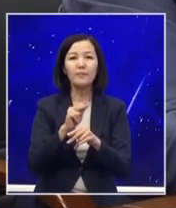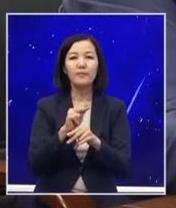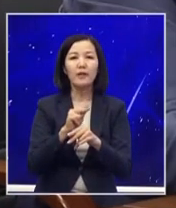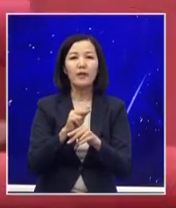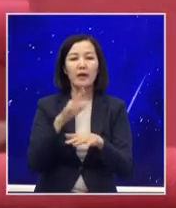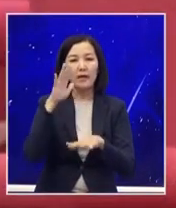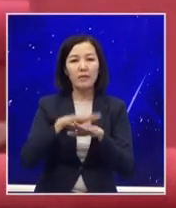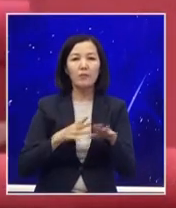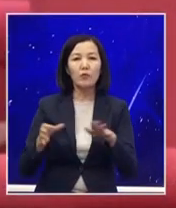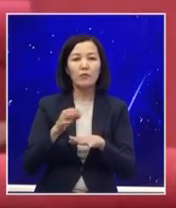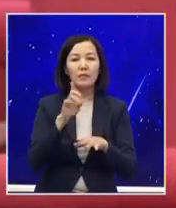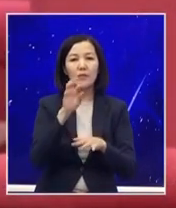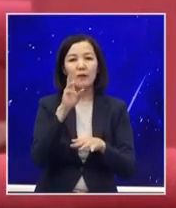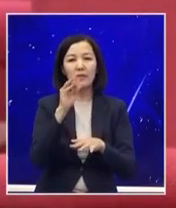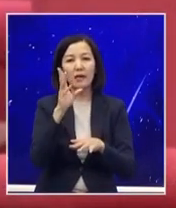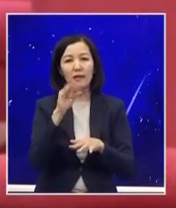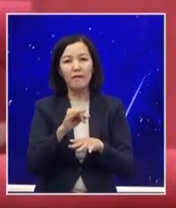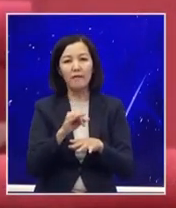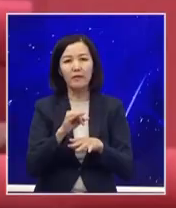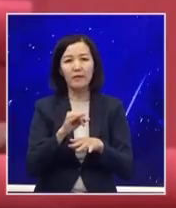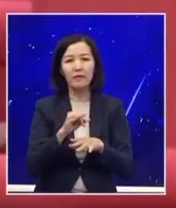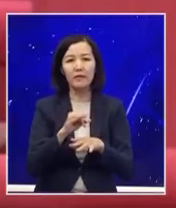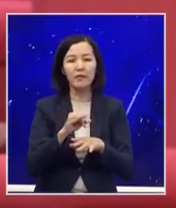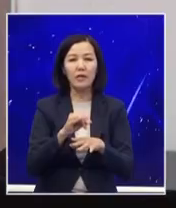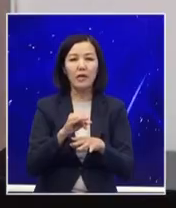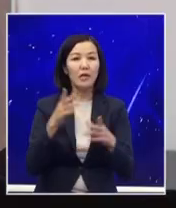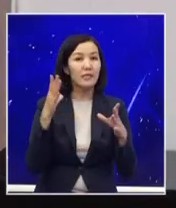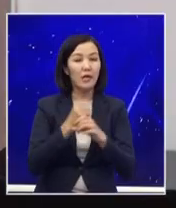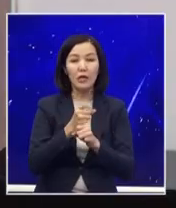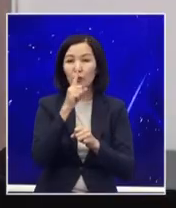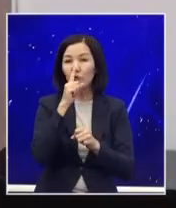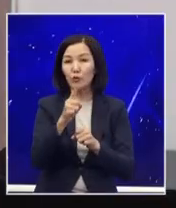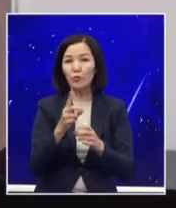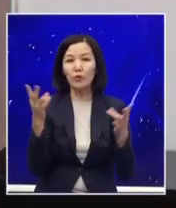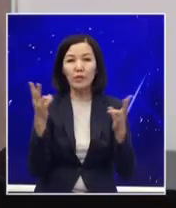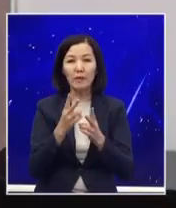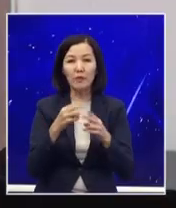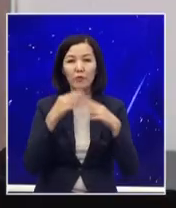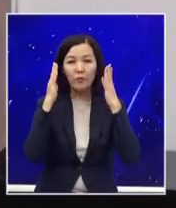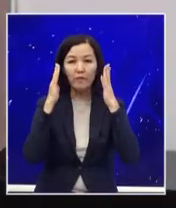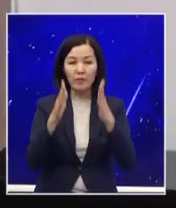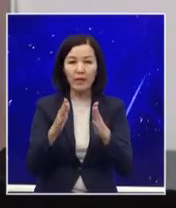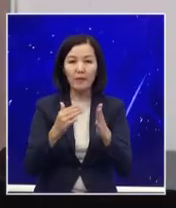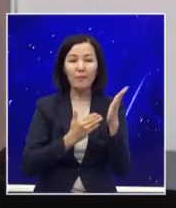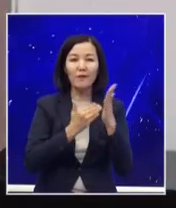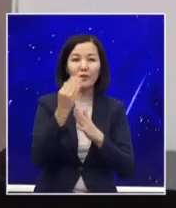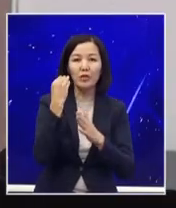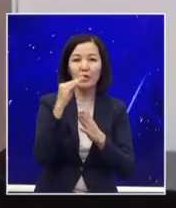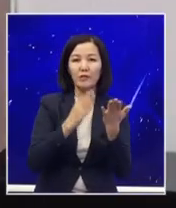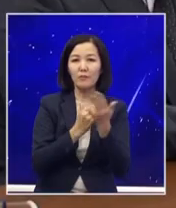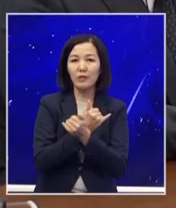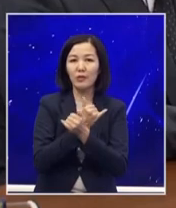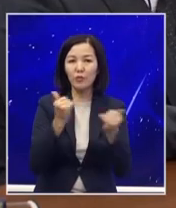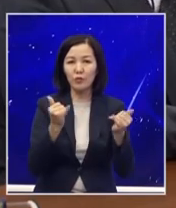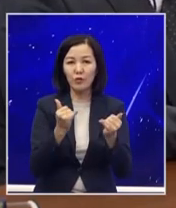Как подчеркнул аким области Амандык Баталов, ни один сотрудник сокращен не будет. Необходимо уделить особое внимание повышению